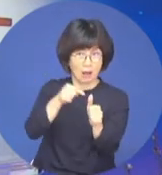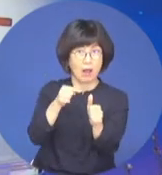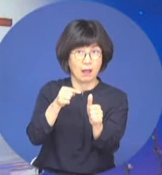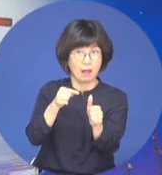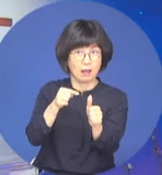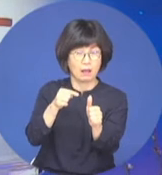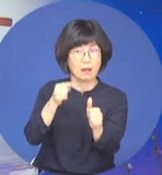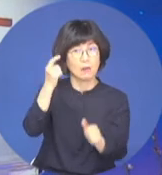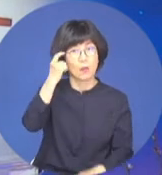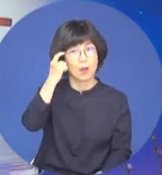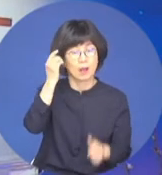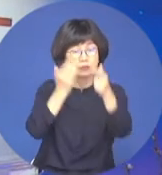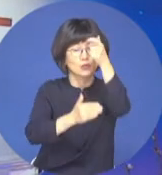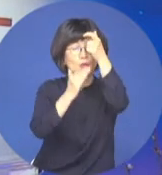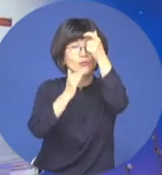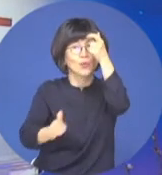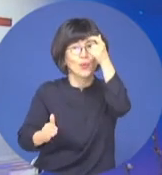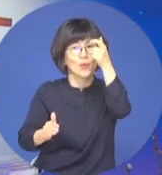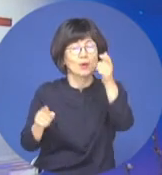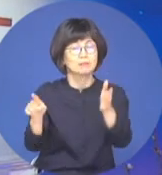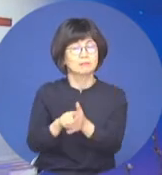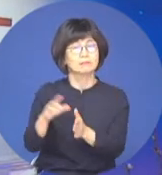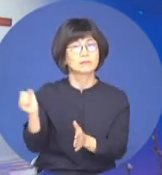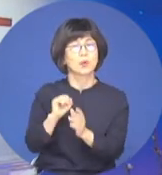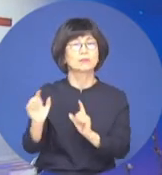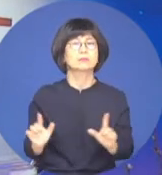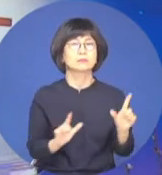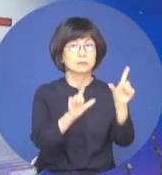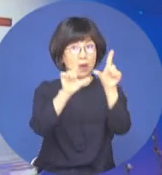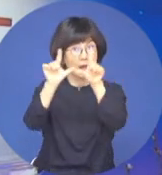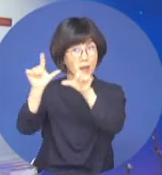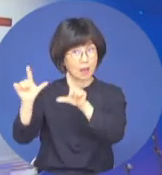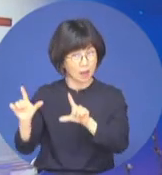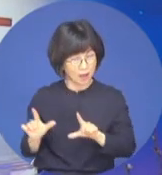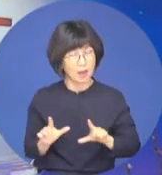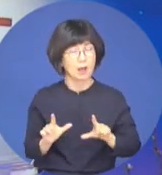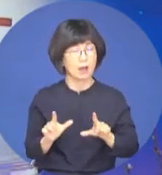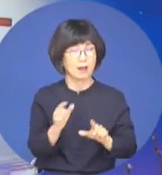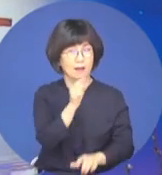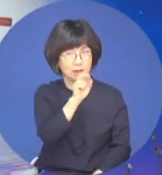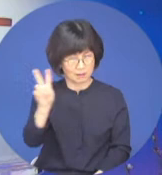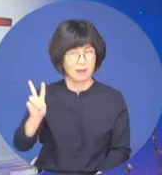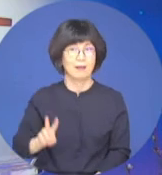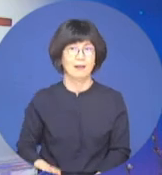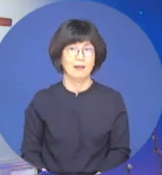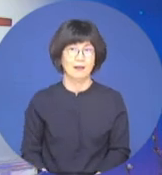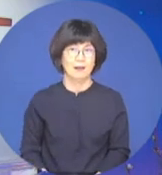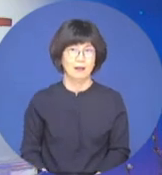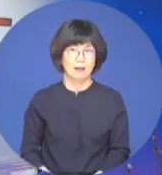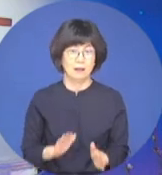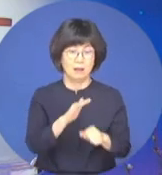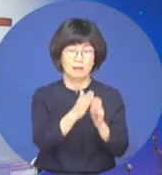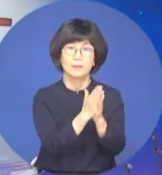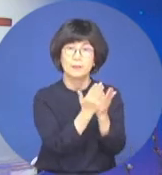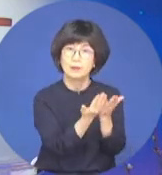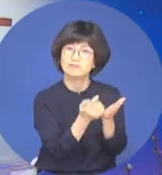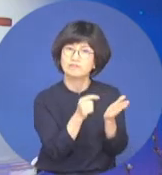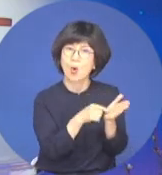믿음으로 살게 되고 믿음으로 살아야 한다는 사실을 하박국 말씀을 통해서 우리에게 주시는